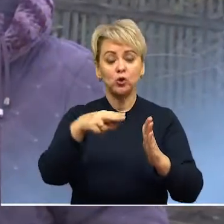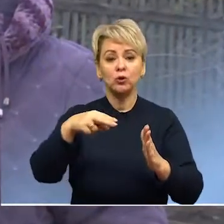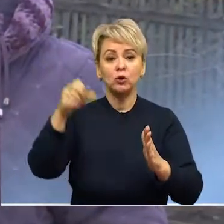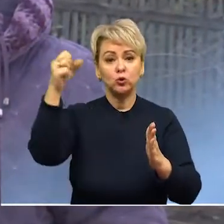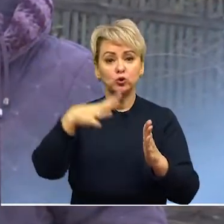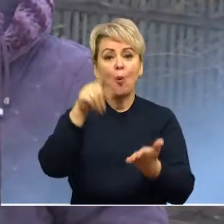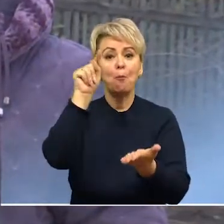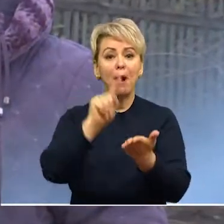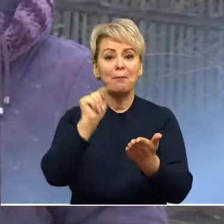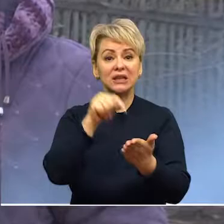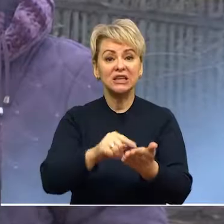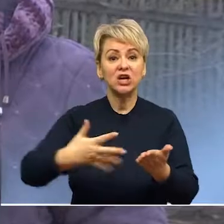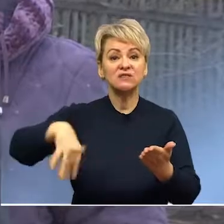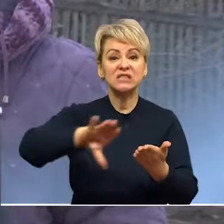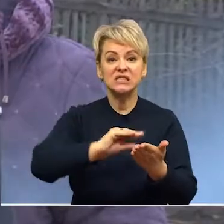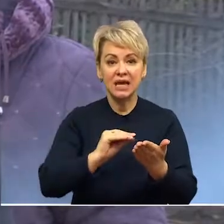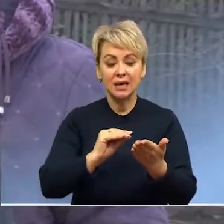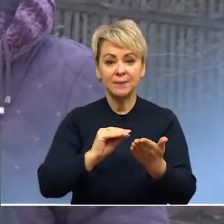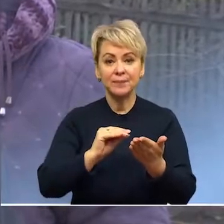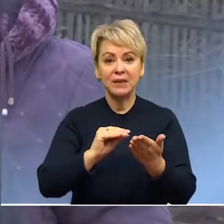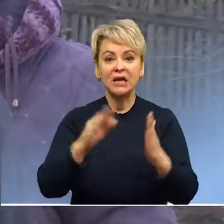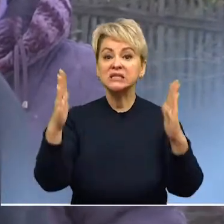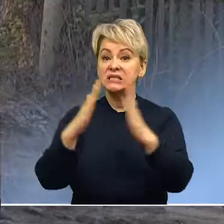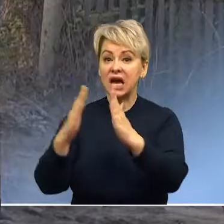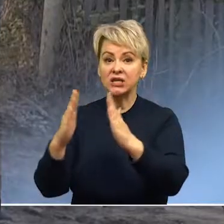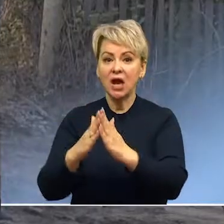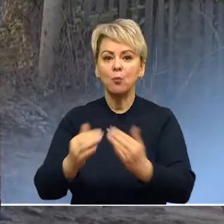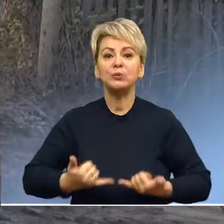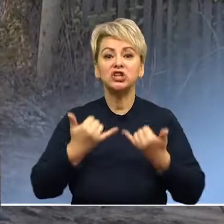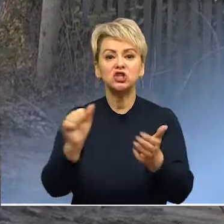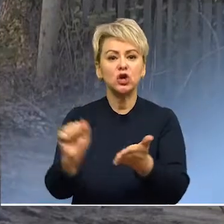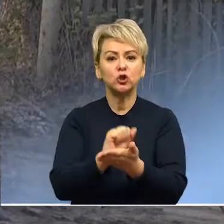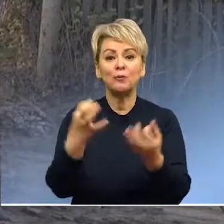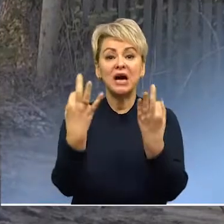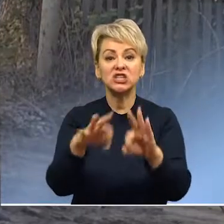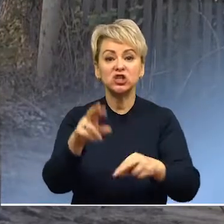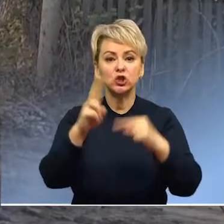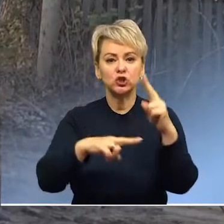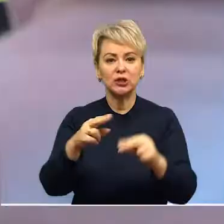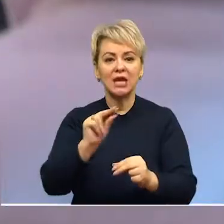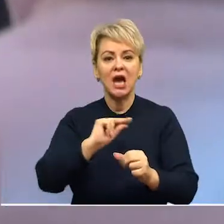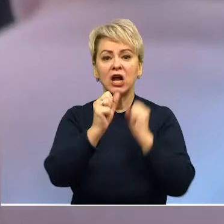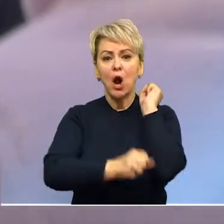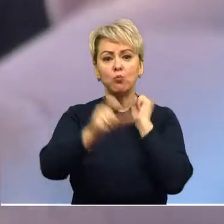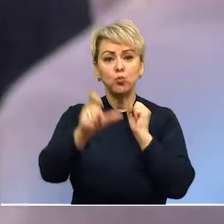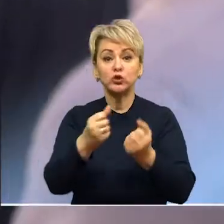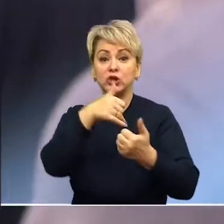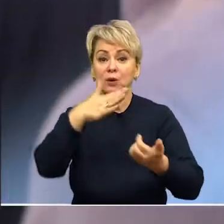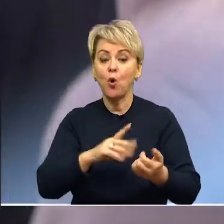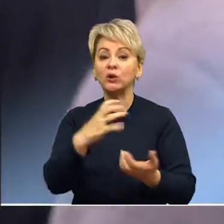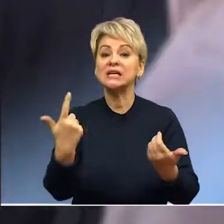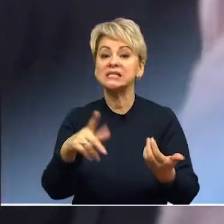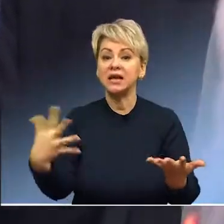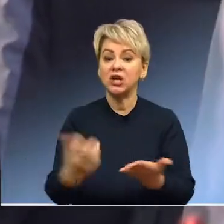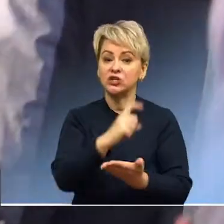под прямым лучом попадают все вышестоящие здания. Предоставить документы и разрешение на строительство рабочие не могут. Где найти хозяина,